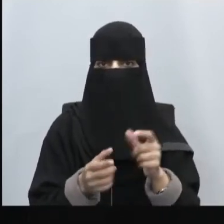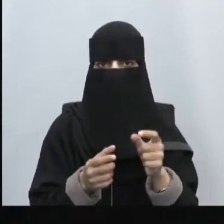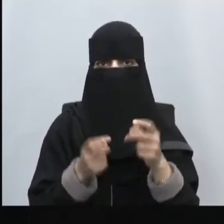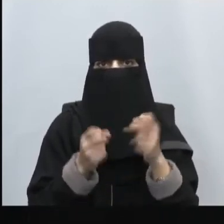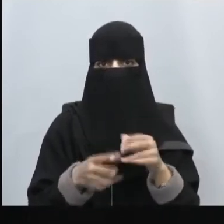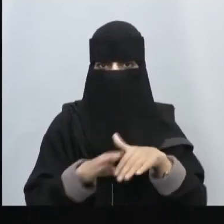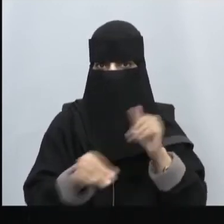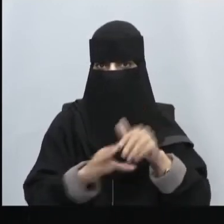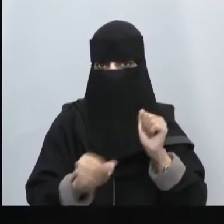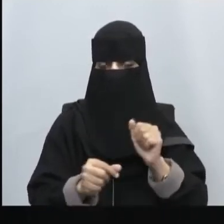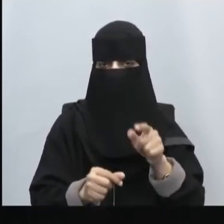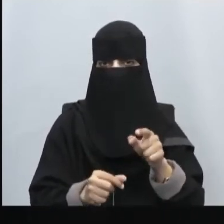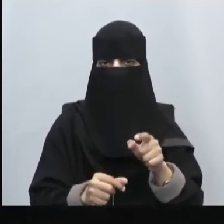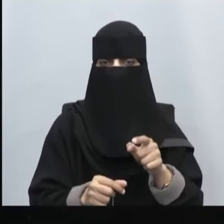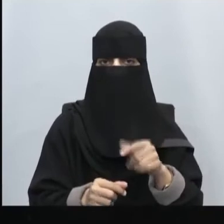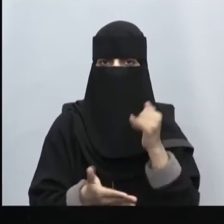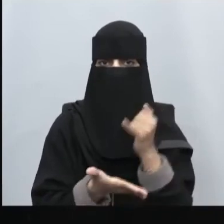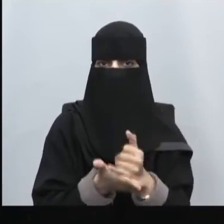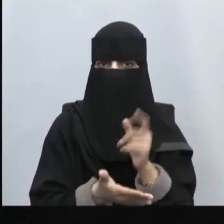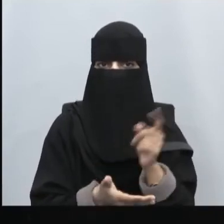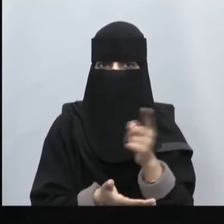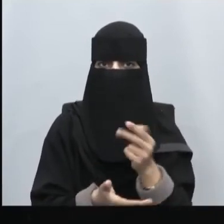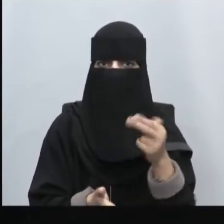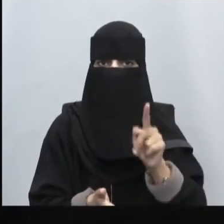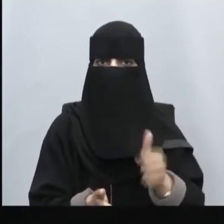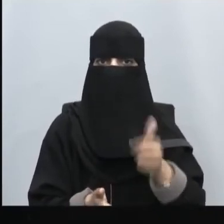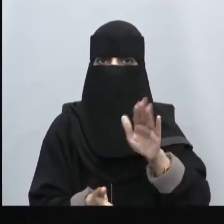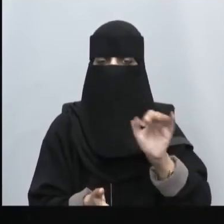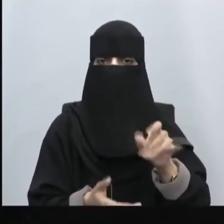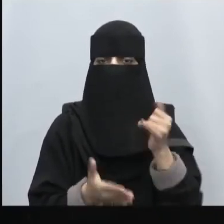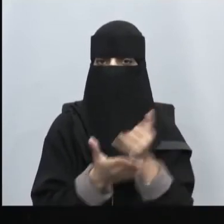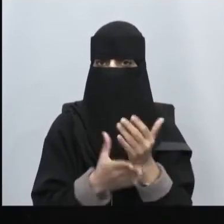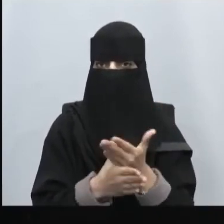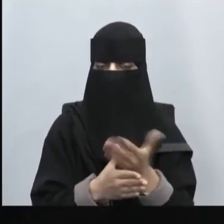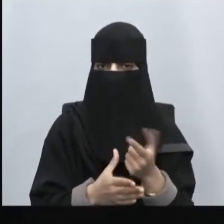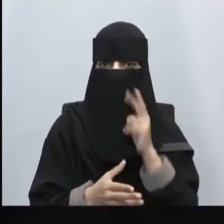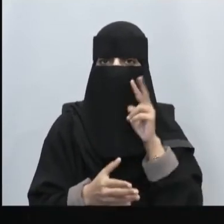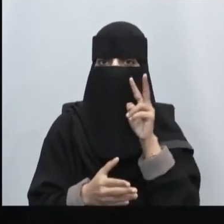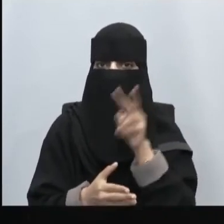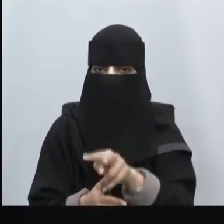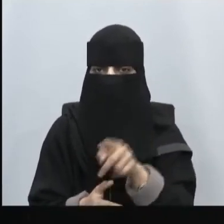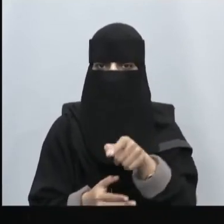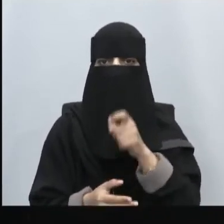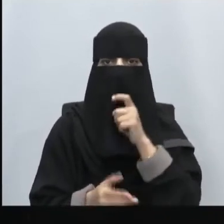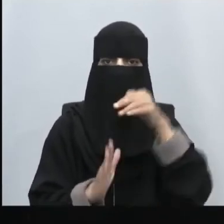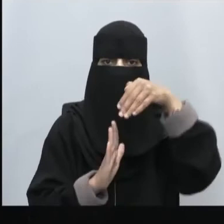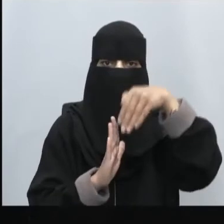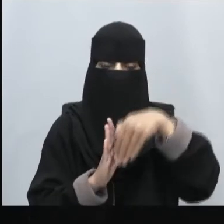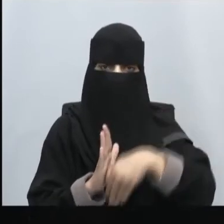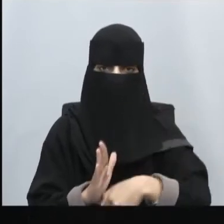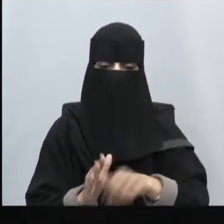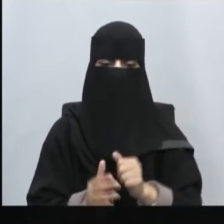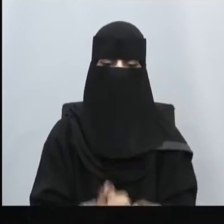التي انفصلت عن الخلافه العباسيه في تلك الفتره نتيجه لضعف الدوله العباسيه في اواخر